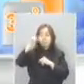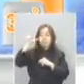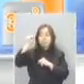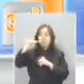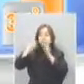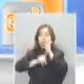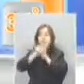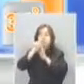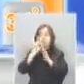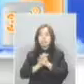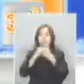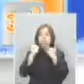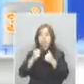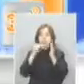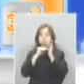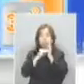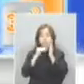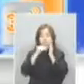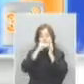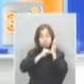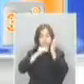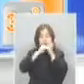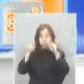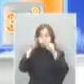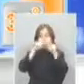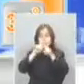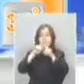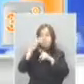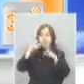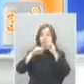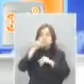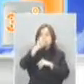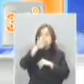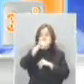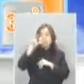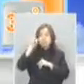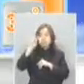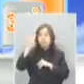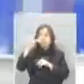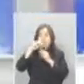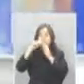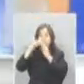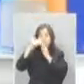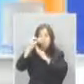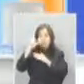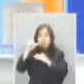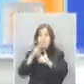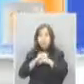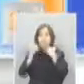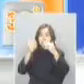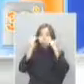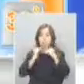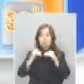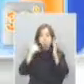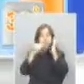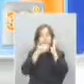สาเสีดสำหรบกุงเทพ และปิมนทนอุ่นหัภูมิระหวาง 24 ถึ 34 องคสเสีดภาคตวนออกมฝันฟา